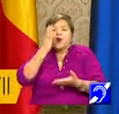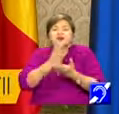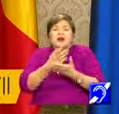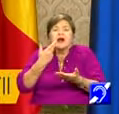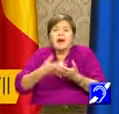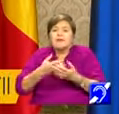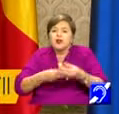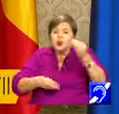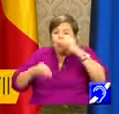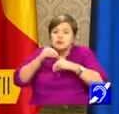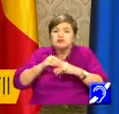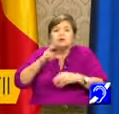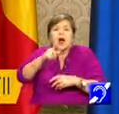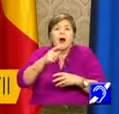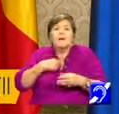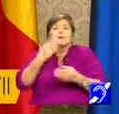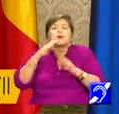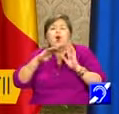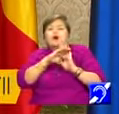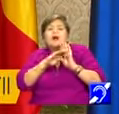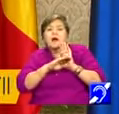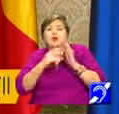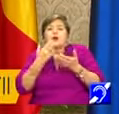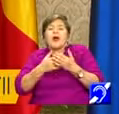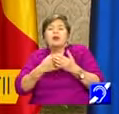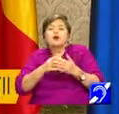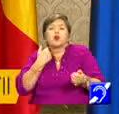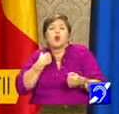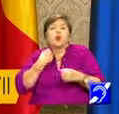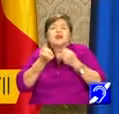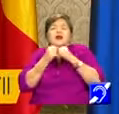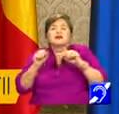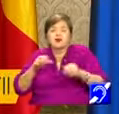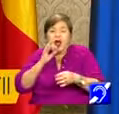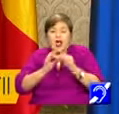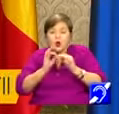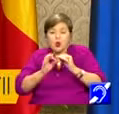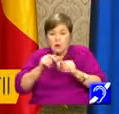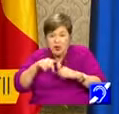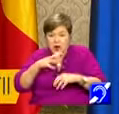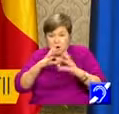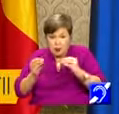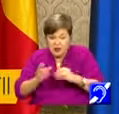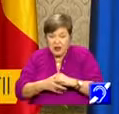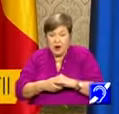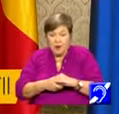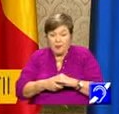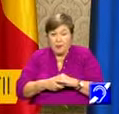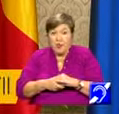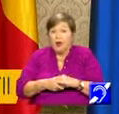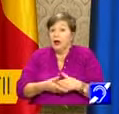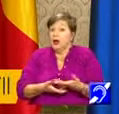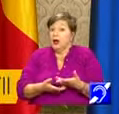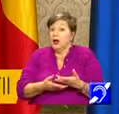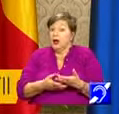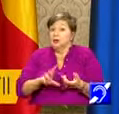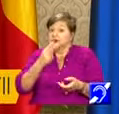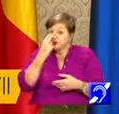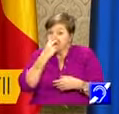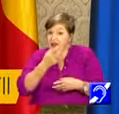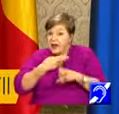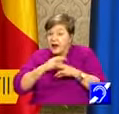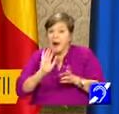implementarea PNRR și este cât se poate de evident